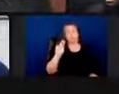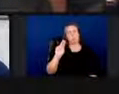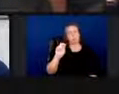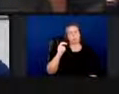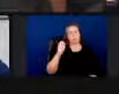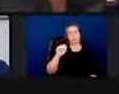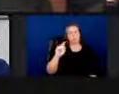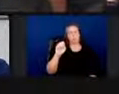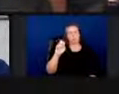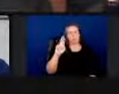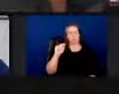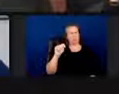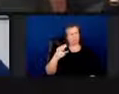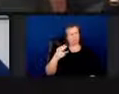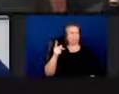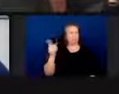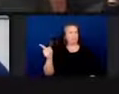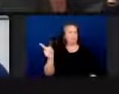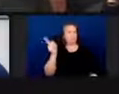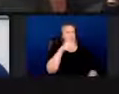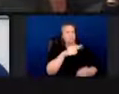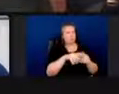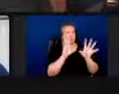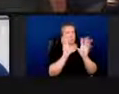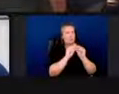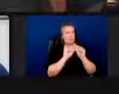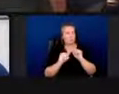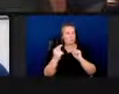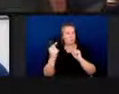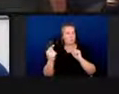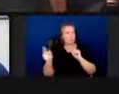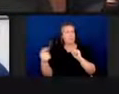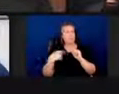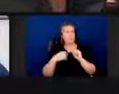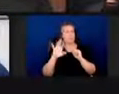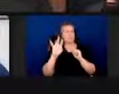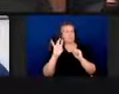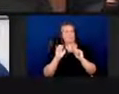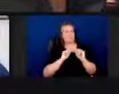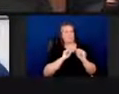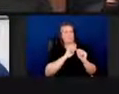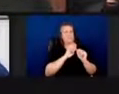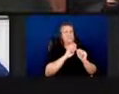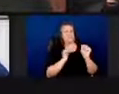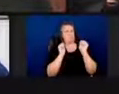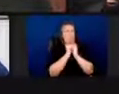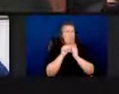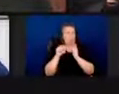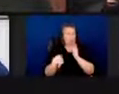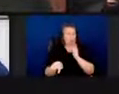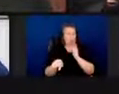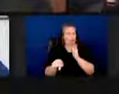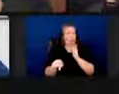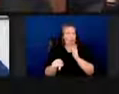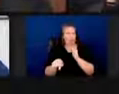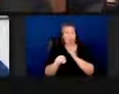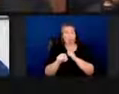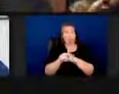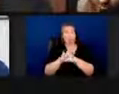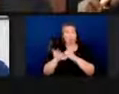لاتخاذ قرارات حول طبعا توسيع نطاق المدارس الجاذبة.